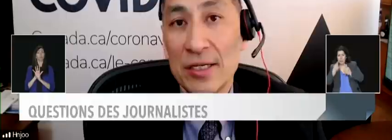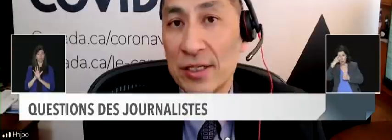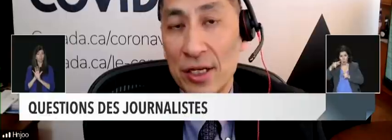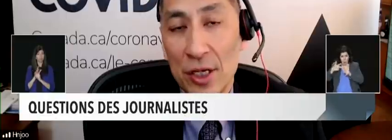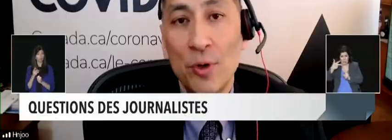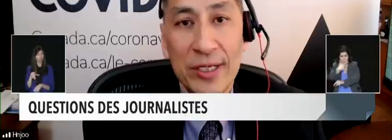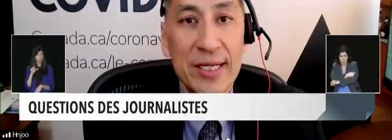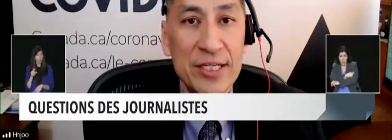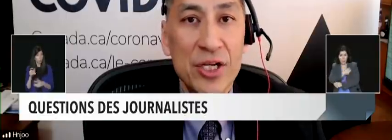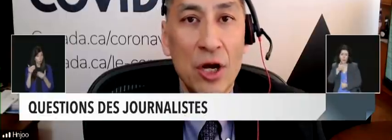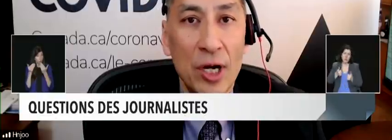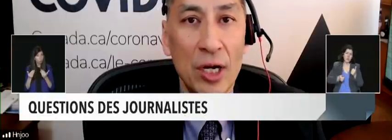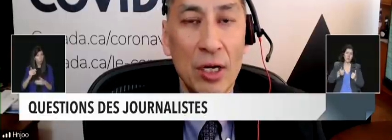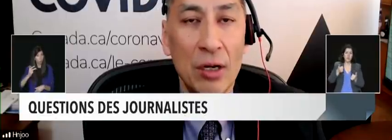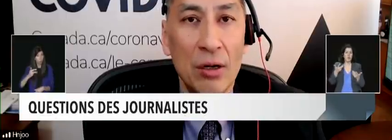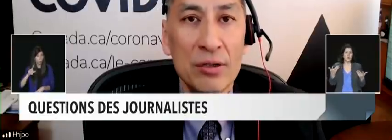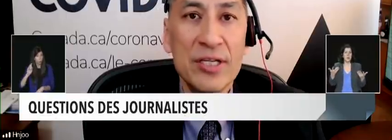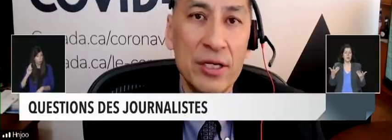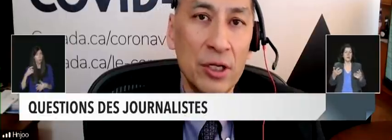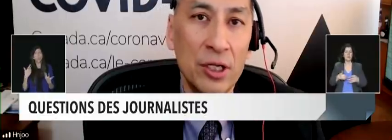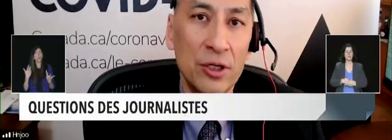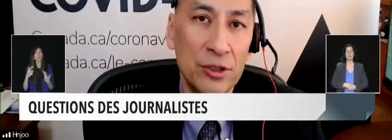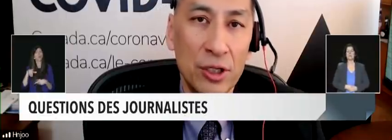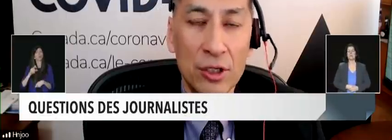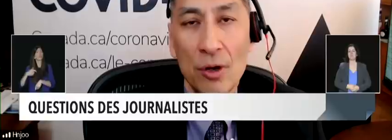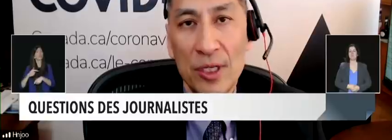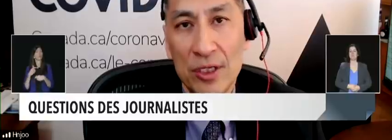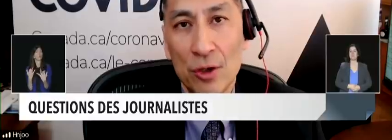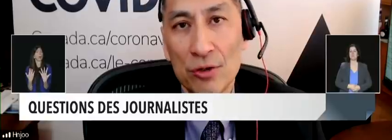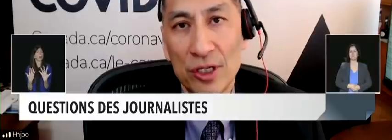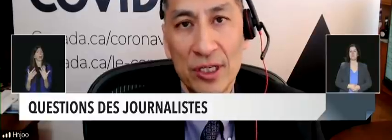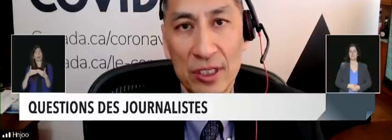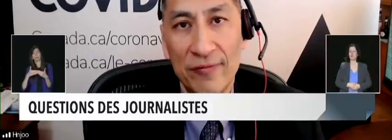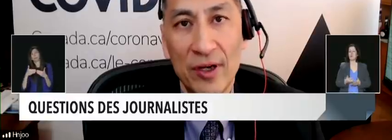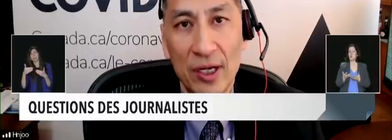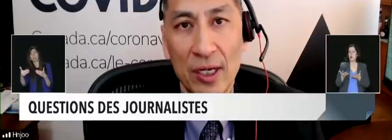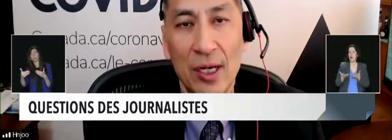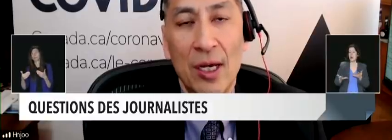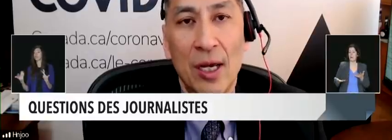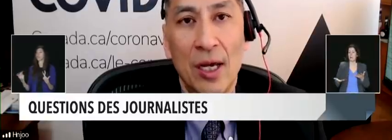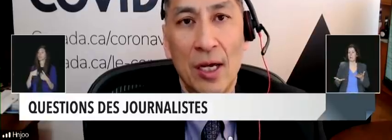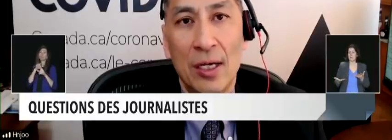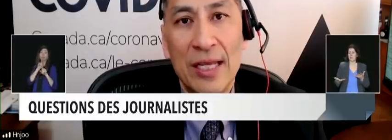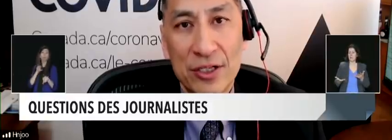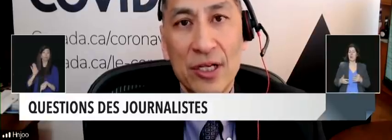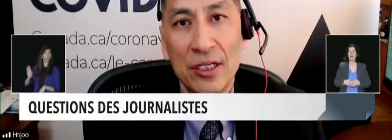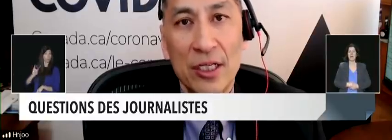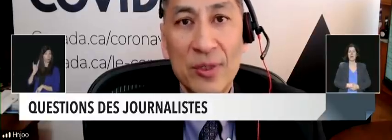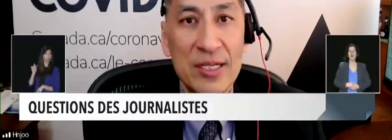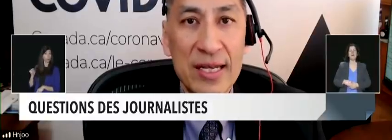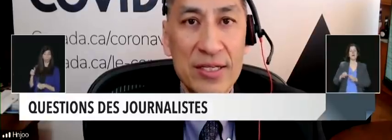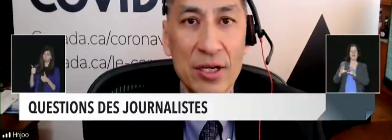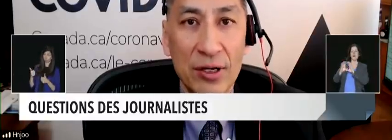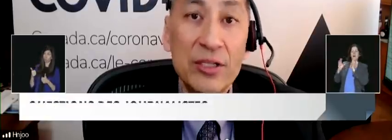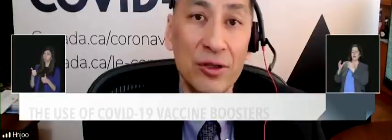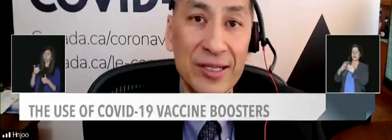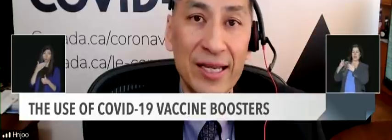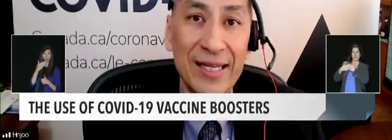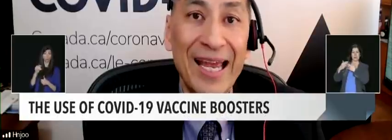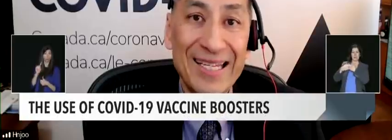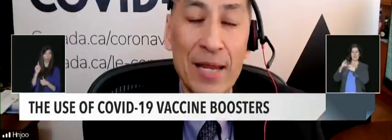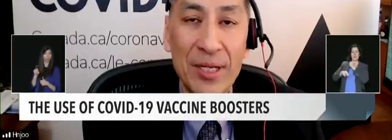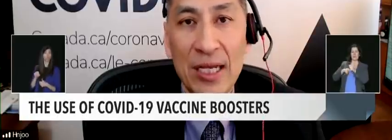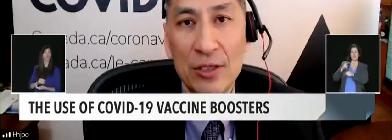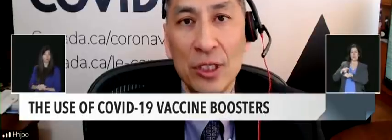Bon, c'est une bonne question. On sait que notre Comité Constitutif national de l'immunisation